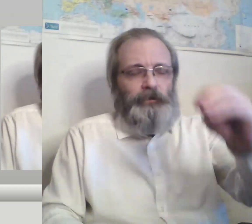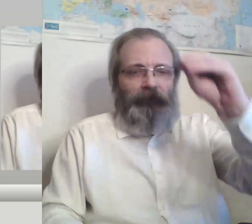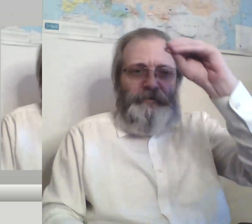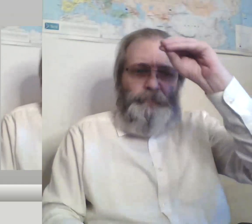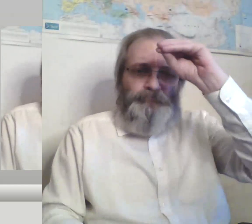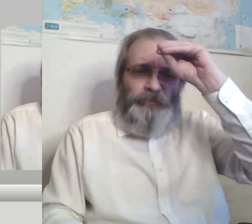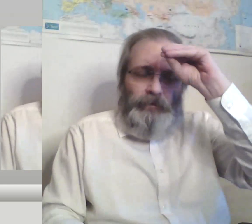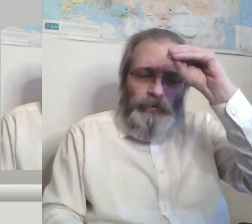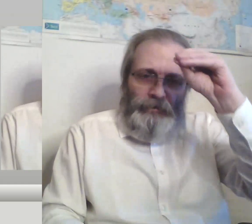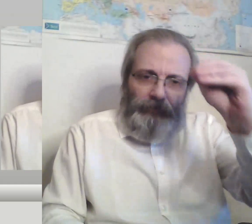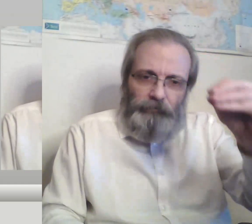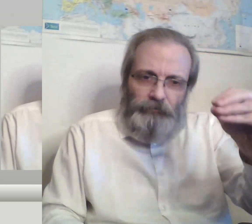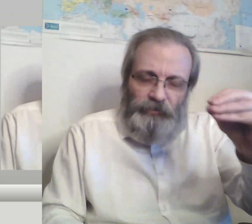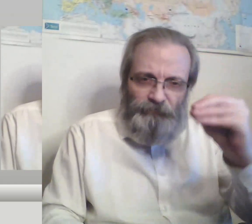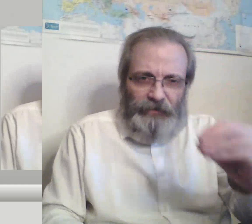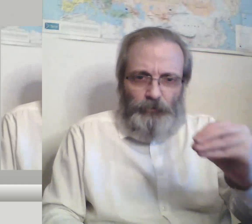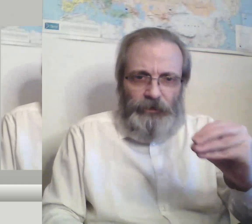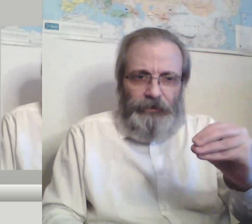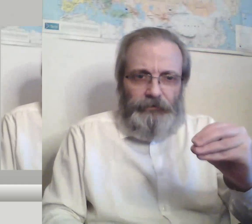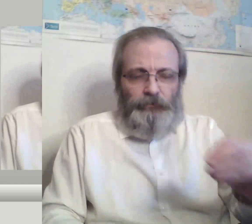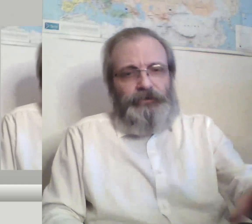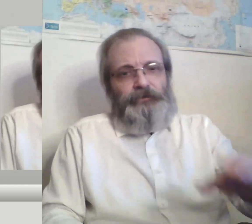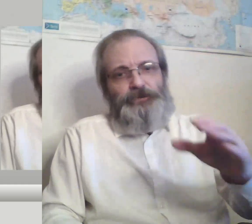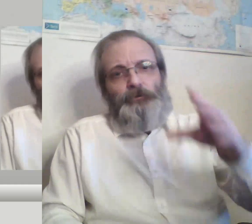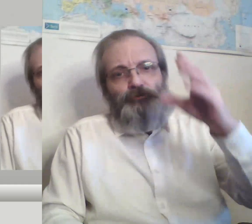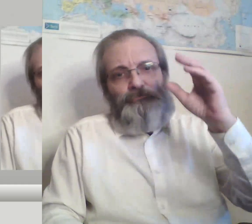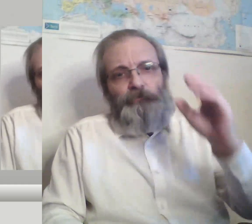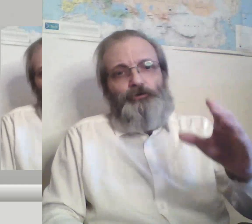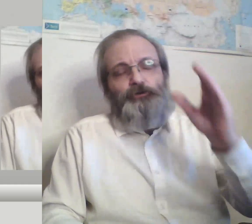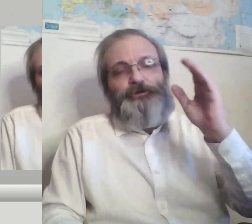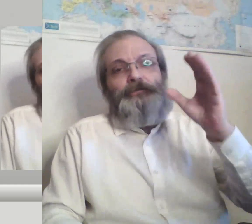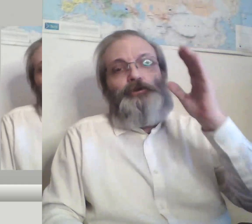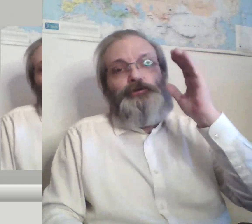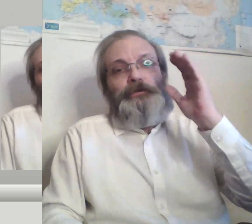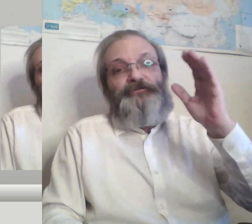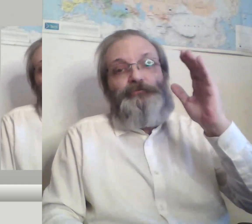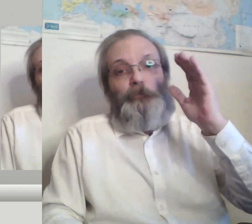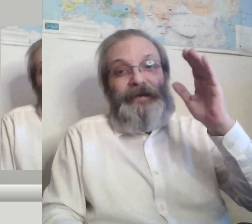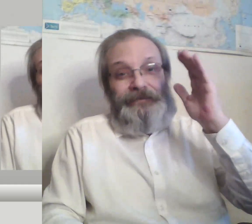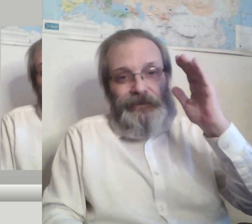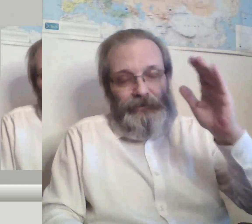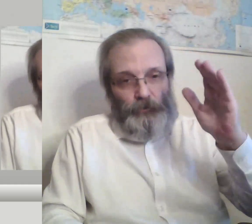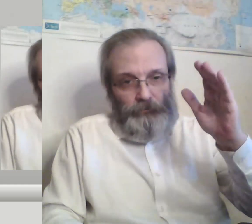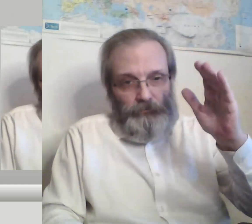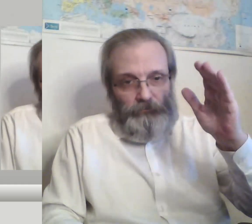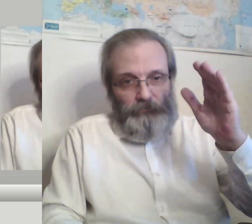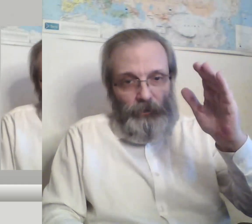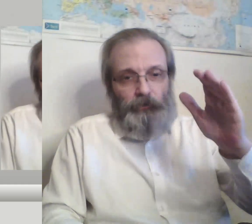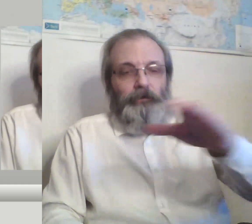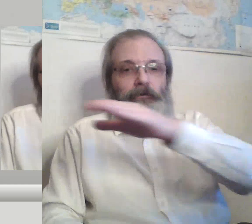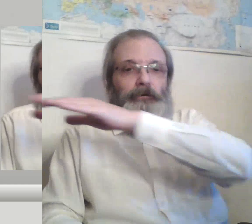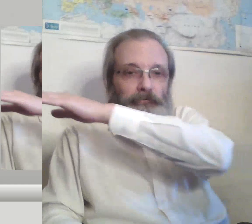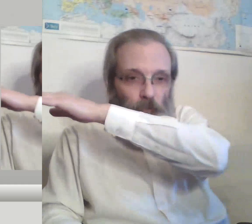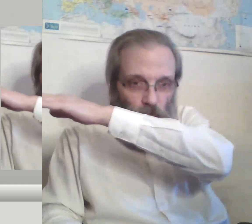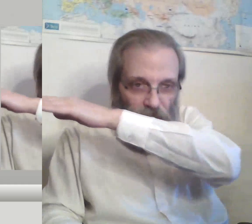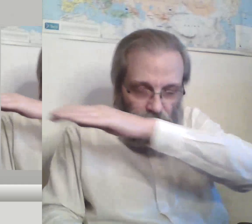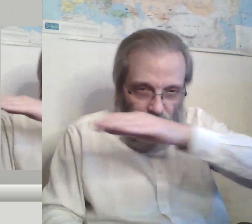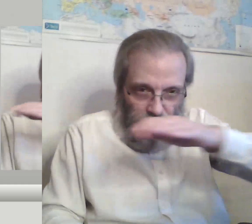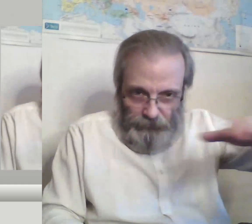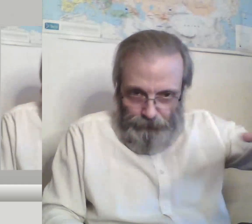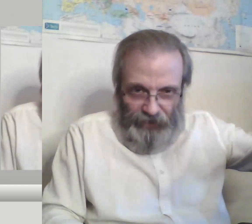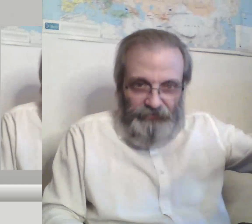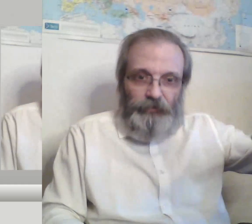davvero eh Il fatto è che quindi c'è questo famoso 38o parallelo esattamente